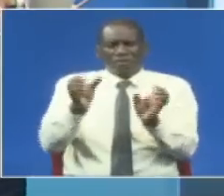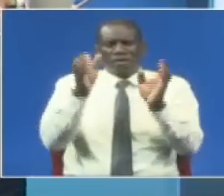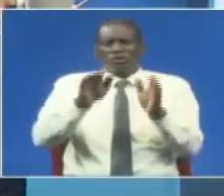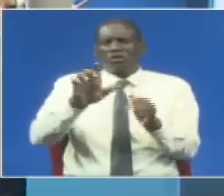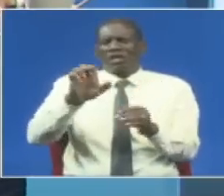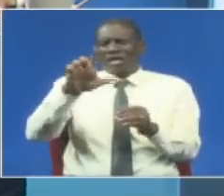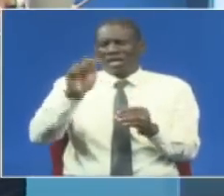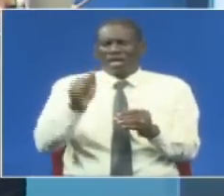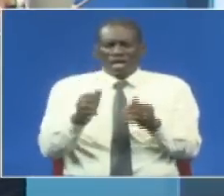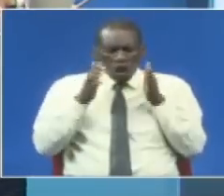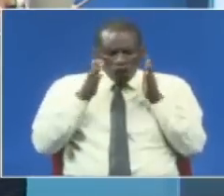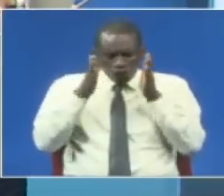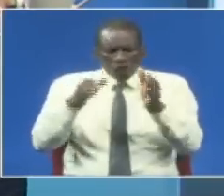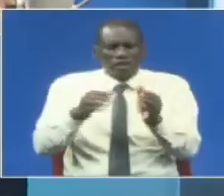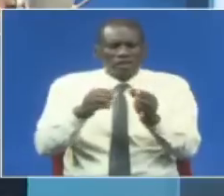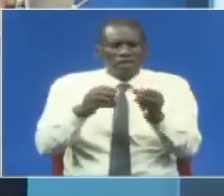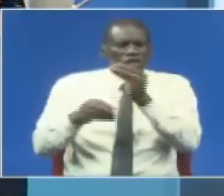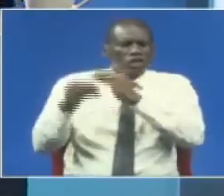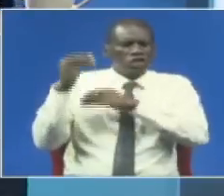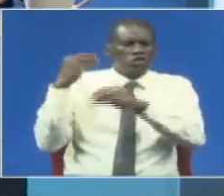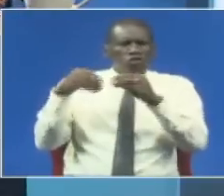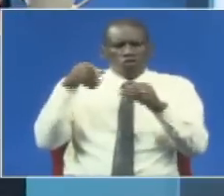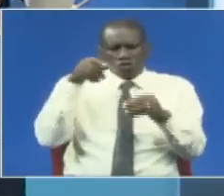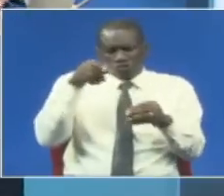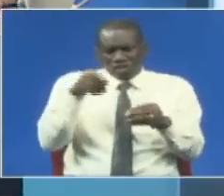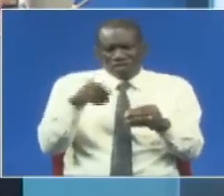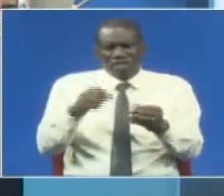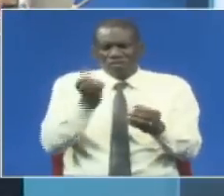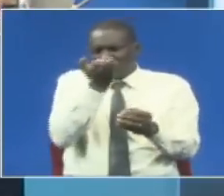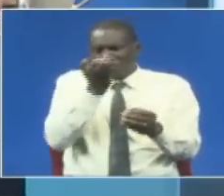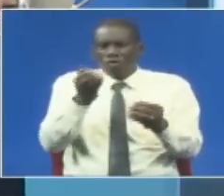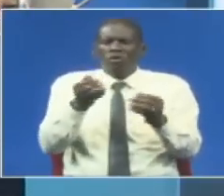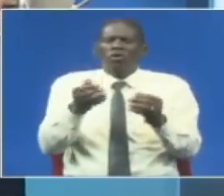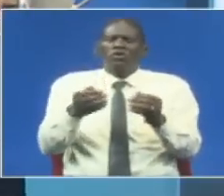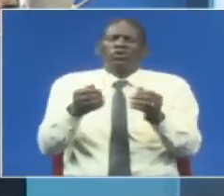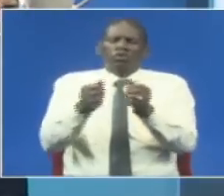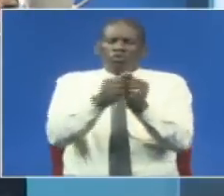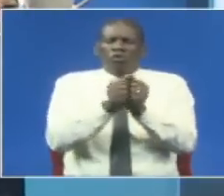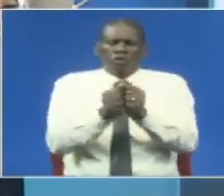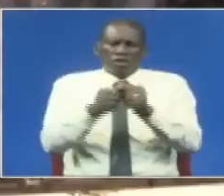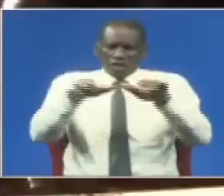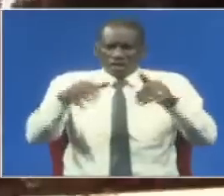ameangazia historia ya uwanja huo kupitia makavazi yaliyokamilika. Tazama.